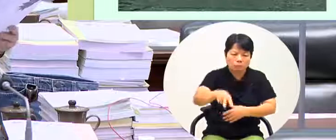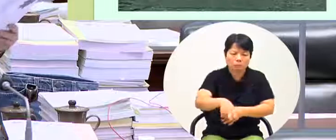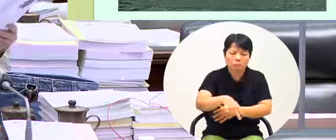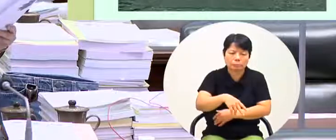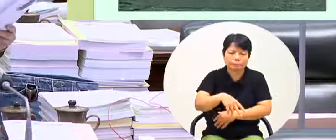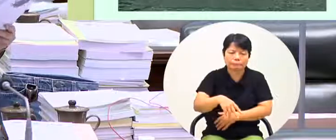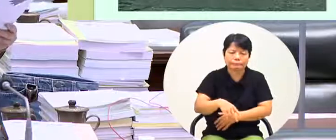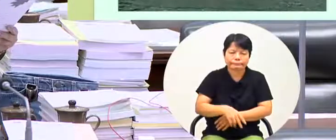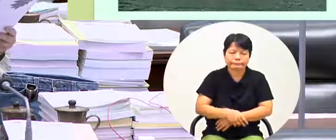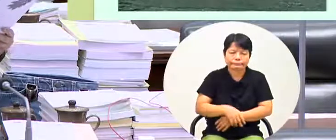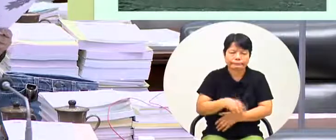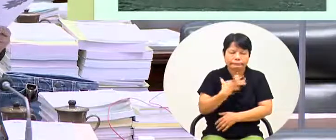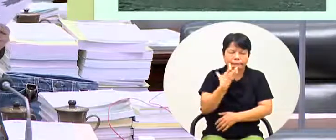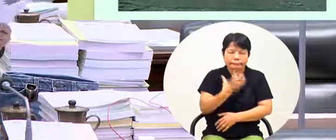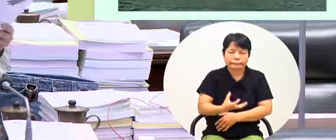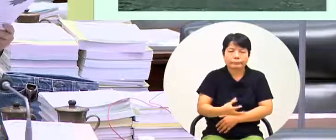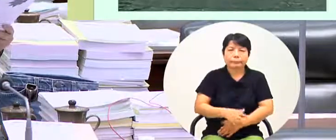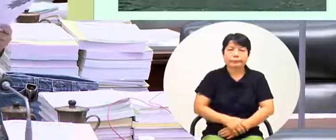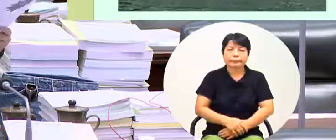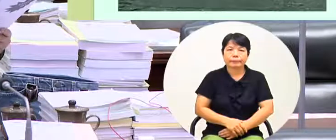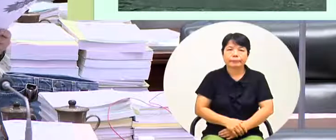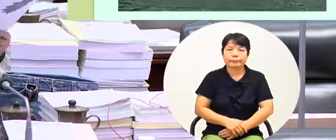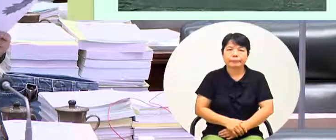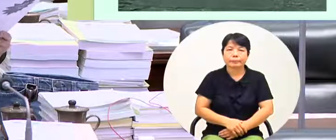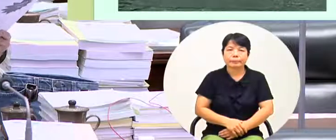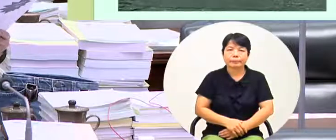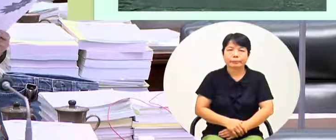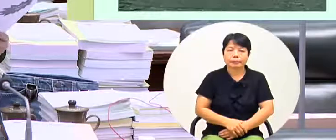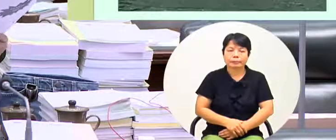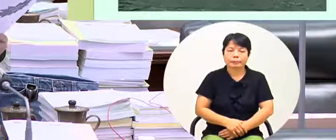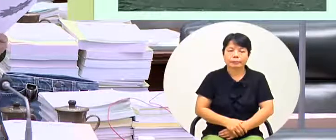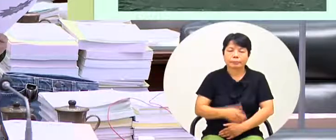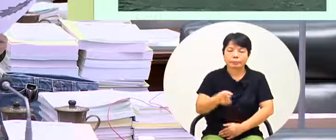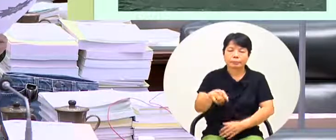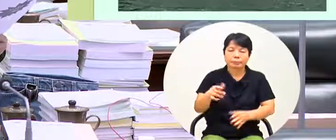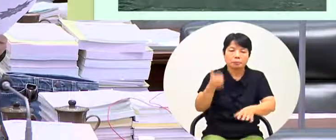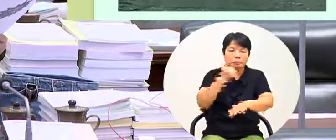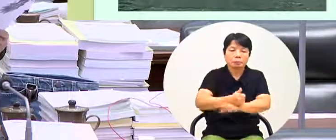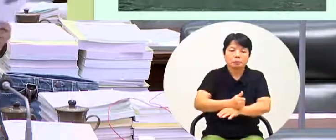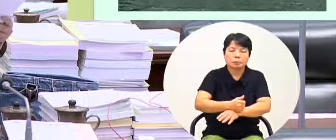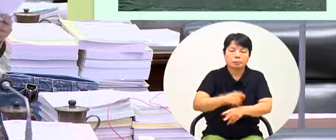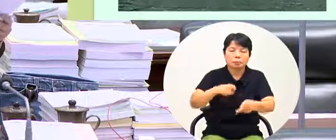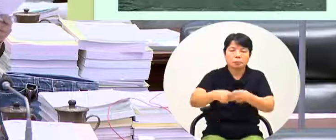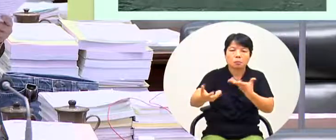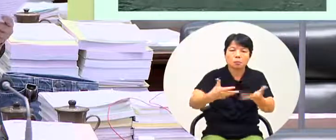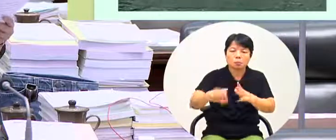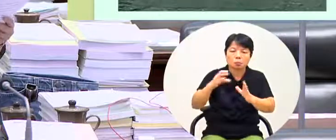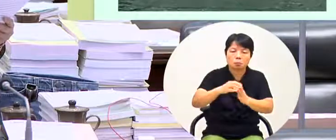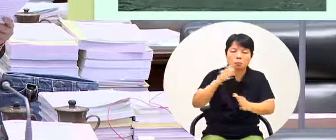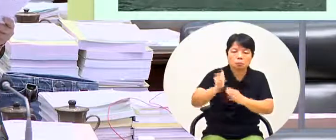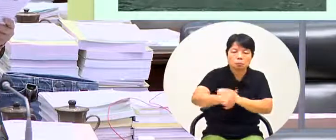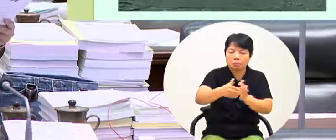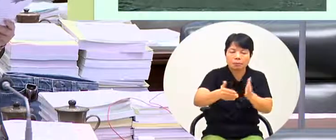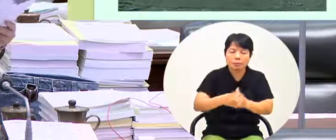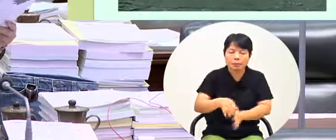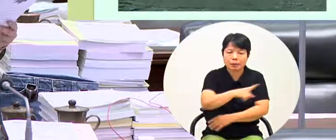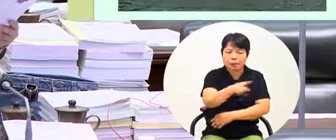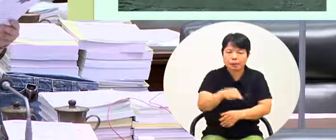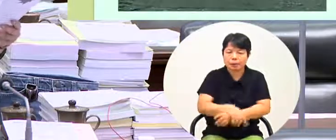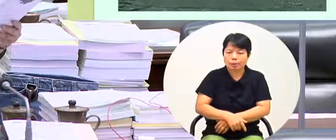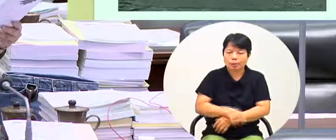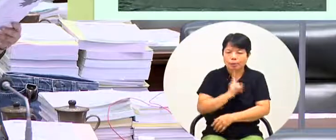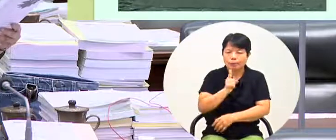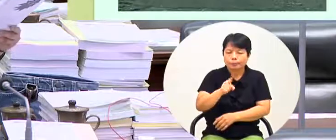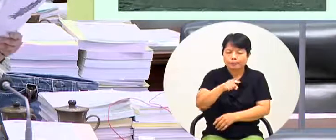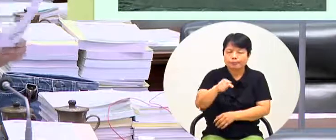呢？我想 你当公务局长，你一定不希望人家这样说你嘛，对不对？好，所以局长你是不是可以回答我一下说，